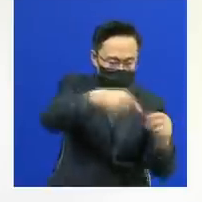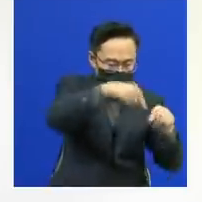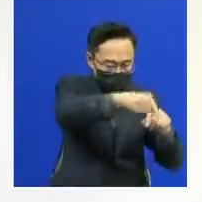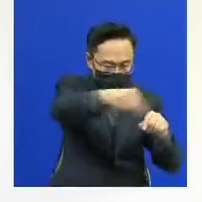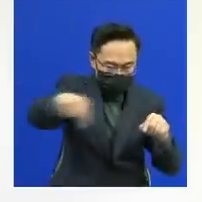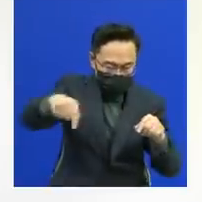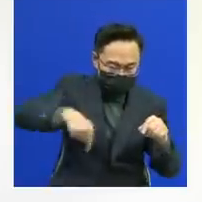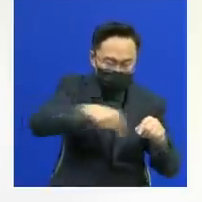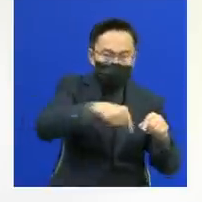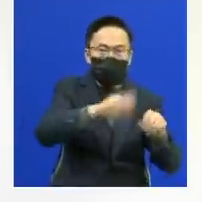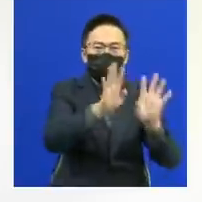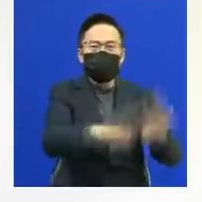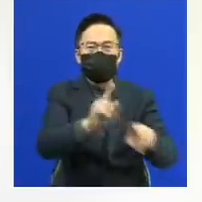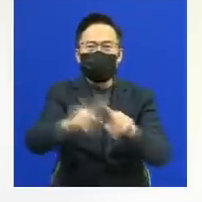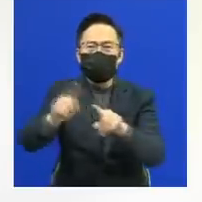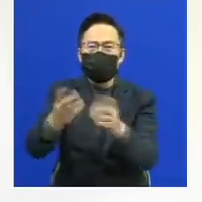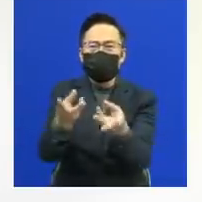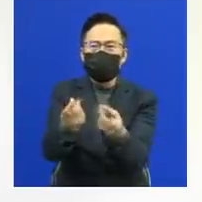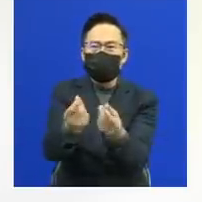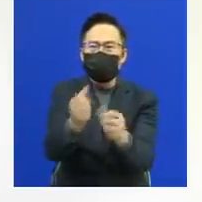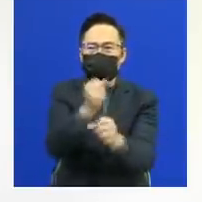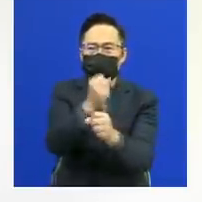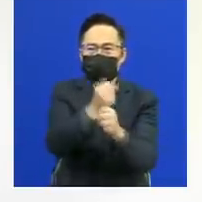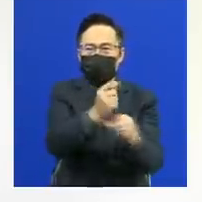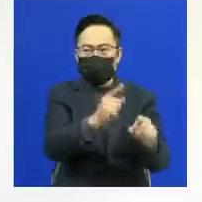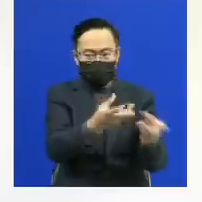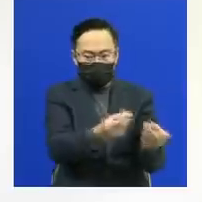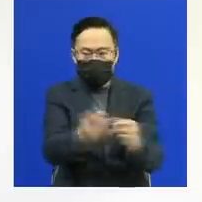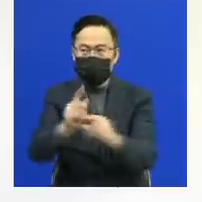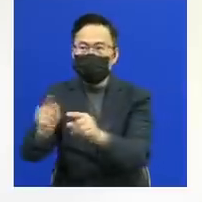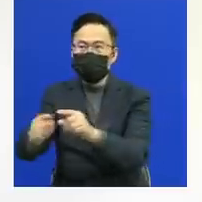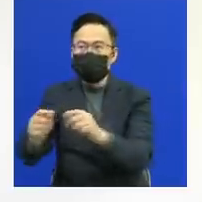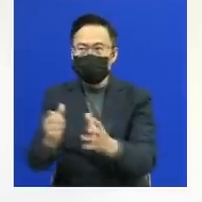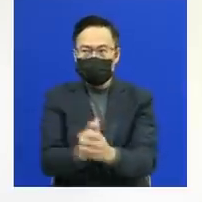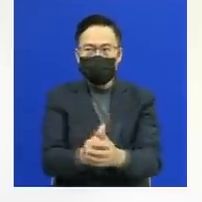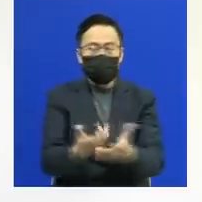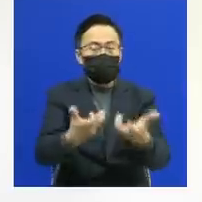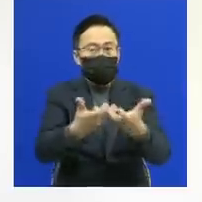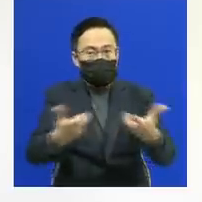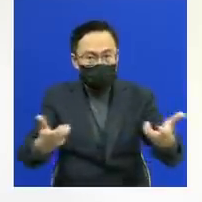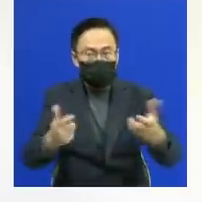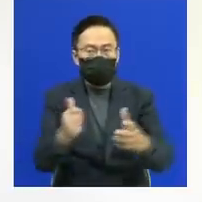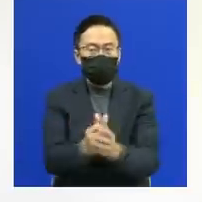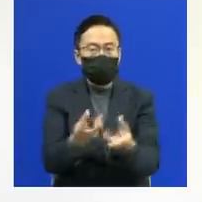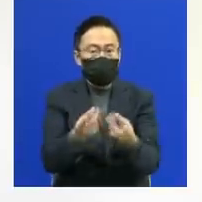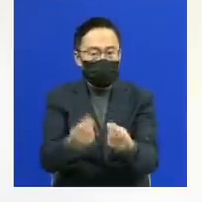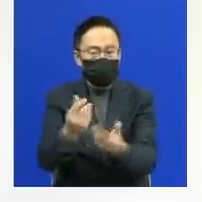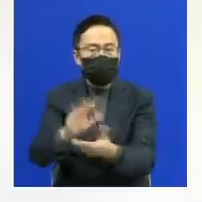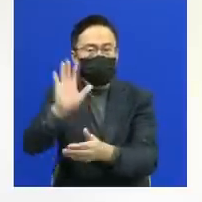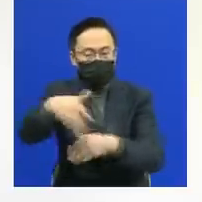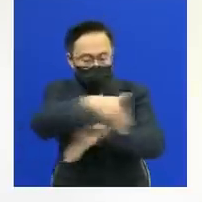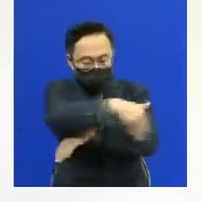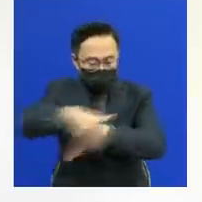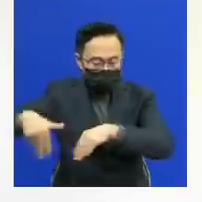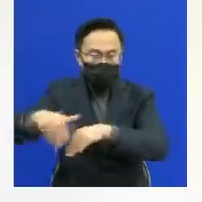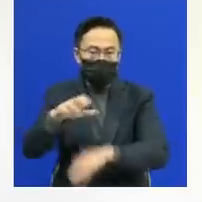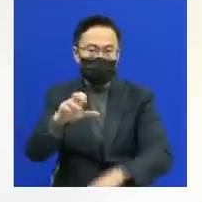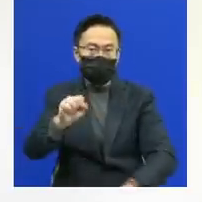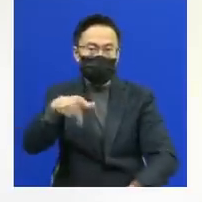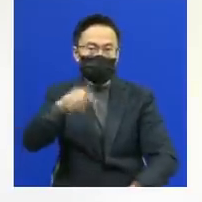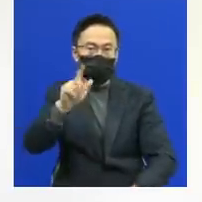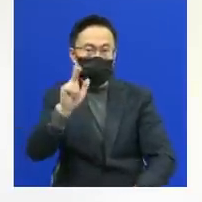ซ้อนลงไปนะพื้นที่คืนกรมป่าไม้พูดง่ายๆซึ่งตามพื้นเดิมที่เราอธิบาย